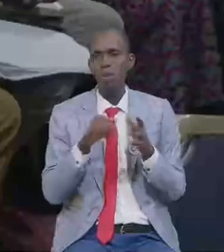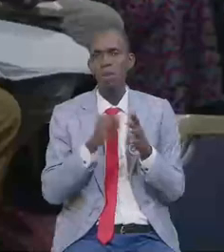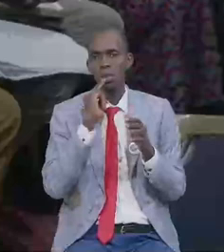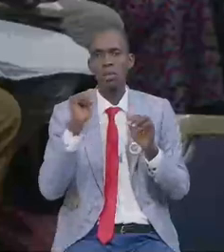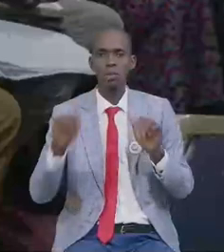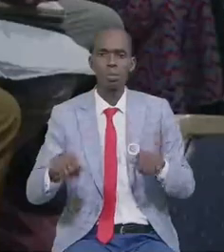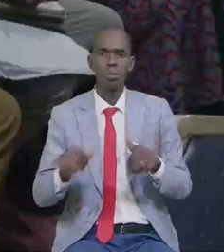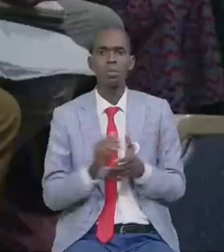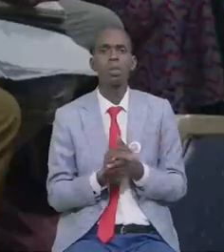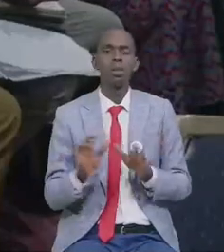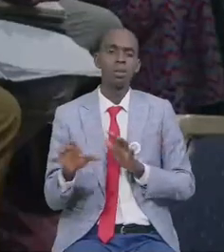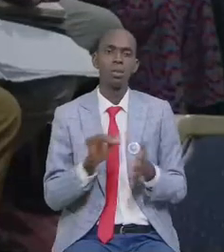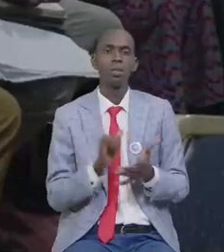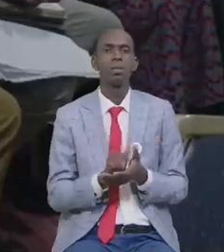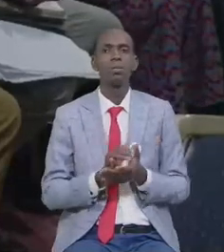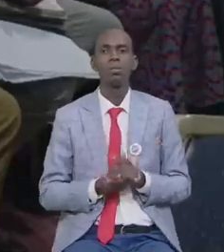Et ils l'ont fait.